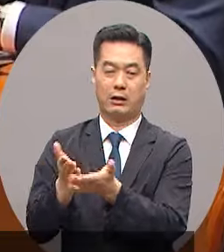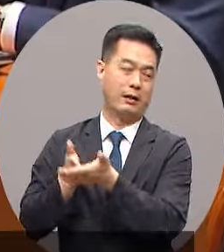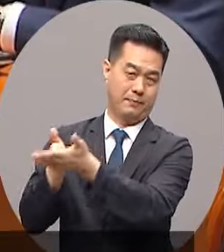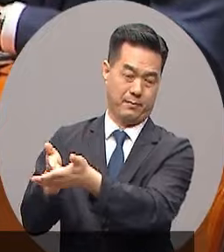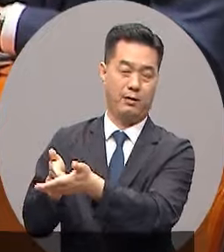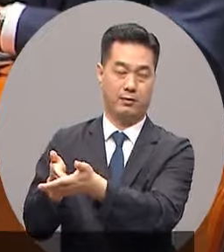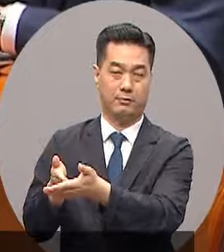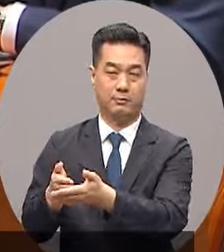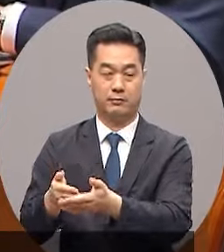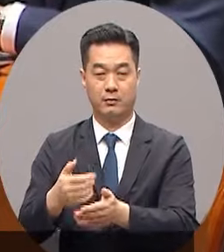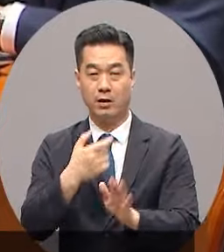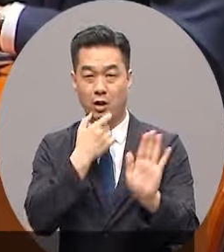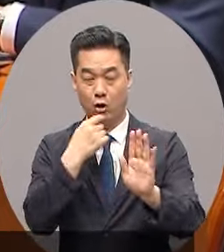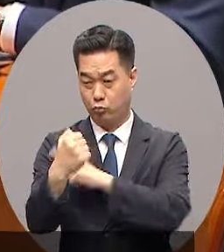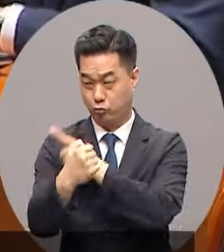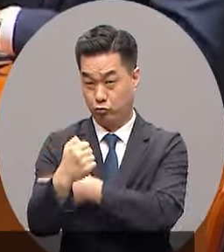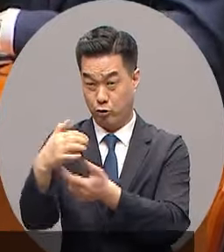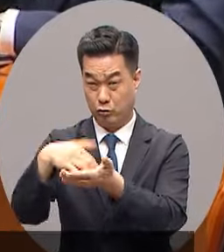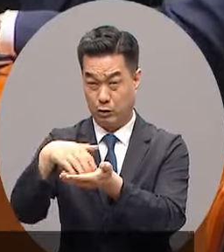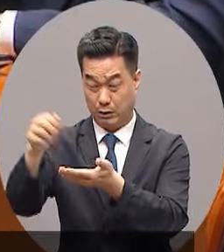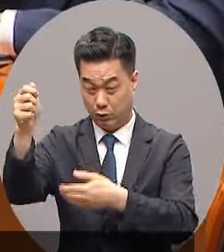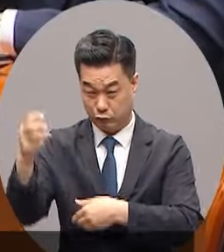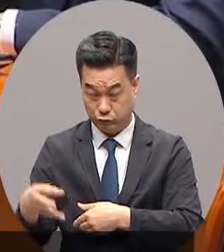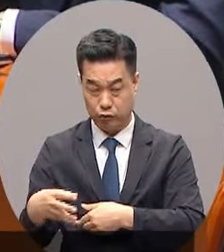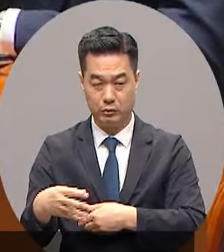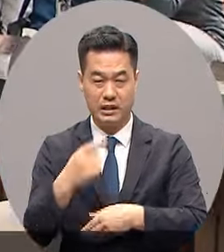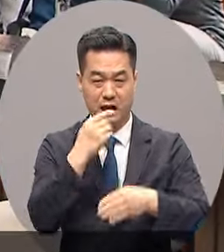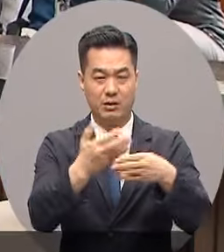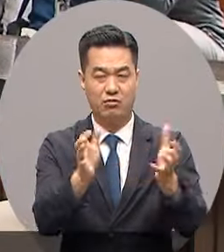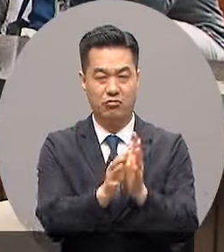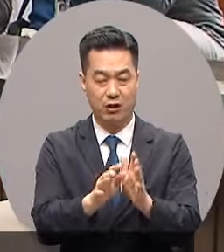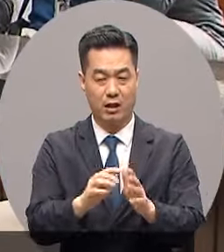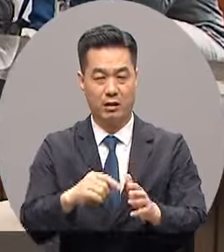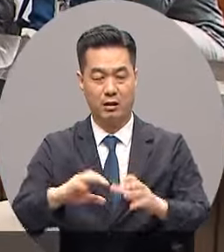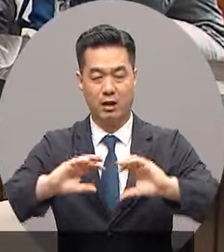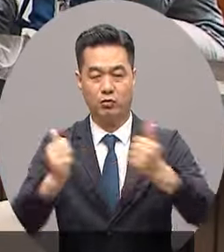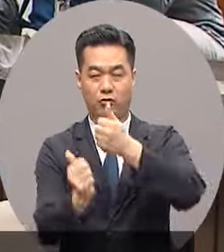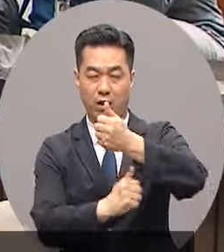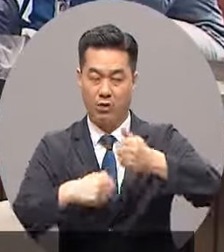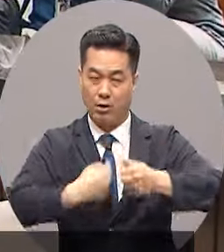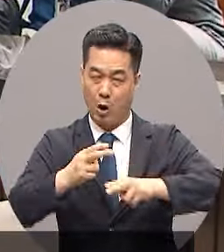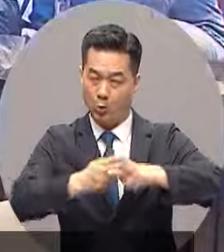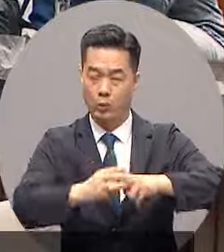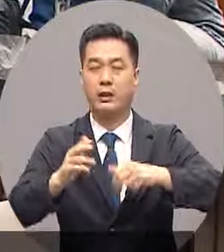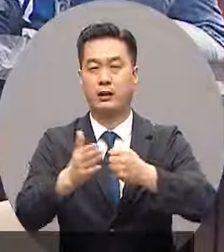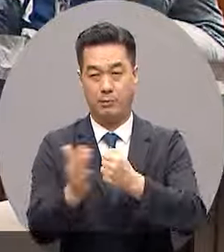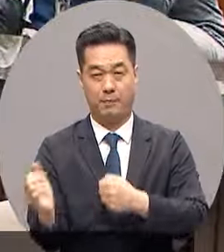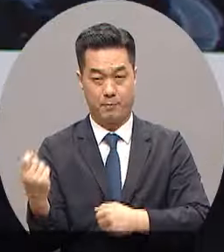거부권 행사 건수는 민주당의 의회 독재의 정도를 나타내는 지표라고 맞섰습니다. MBC 뉴스 고재민입니다.